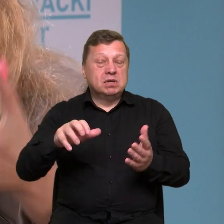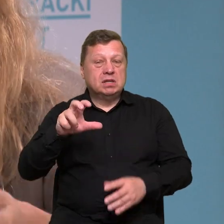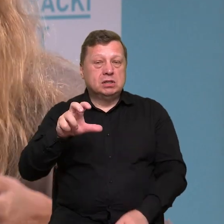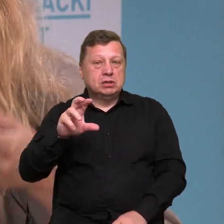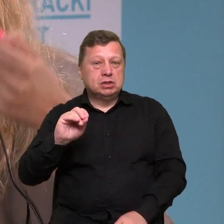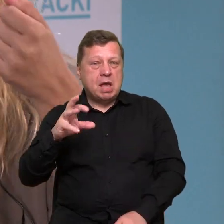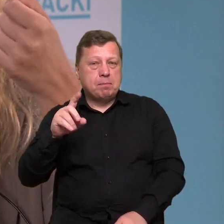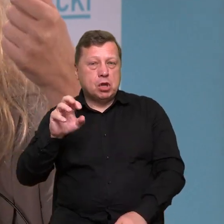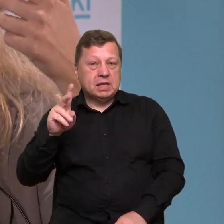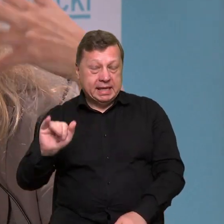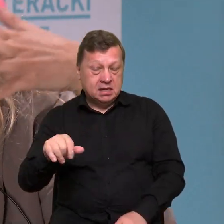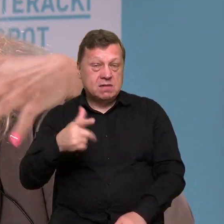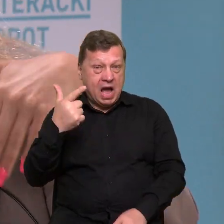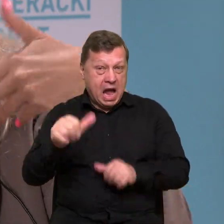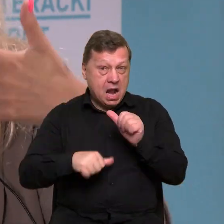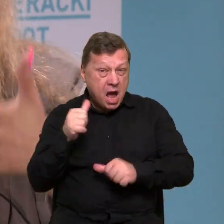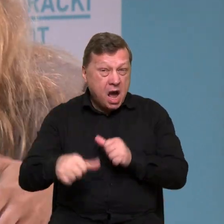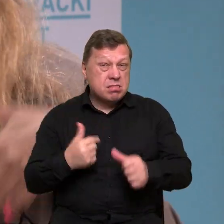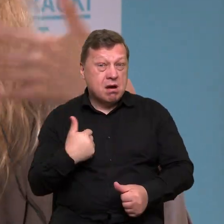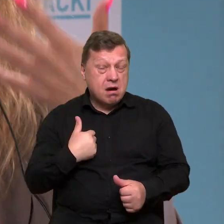2 lata trwało to, pomysły,